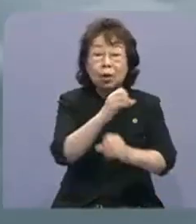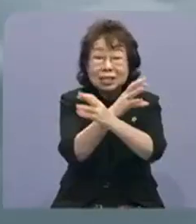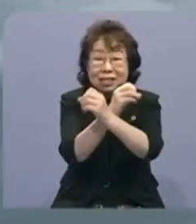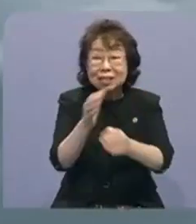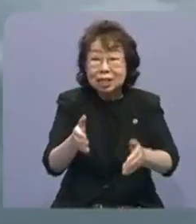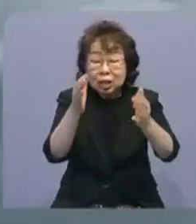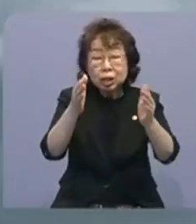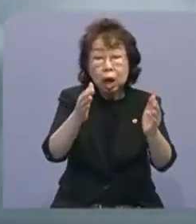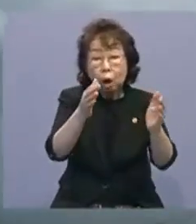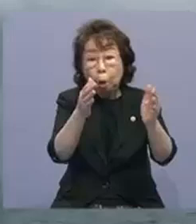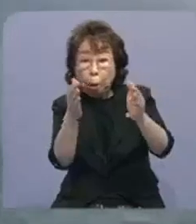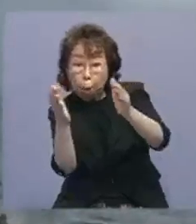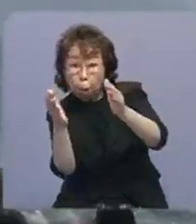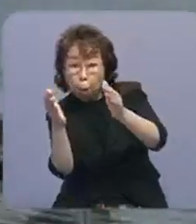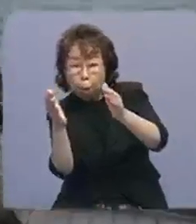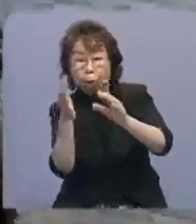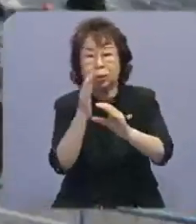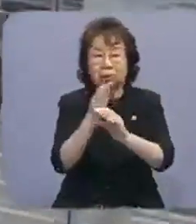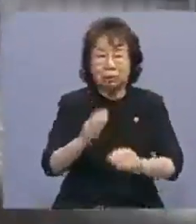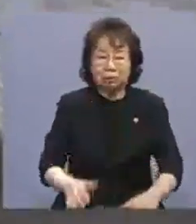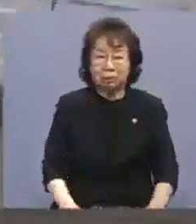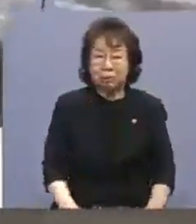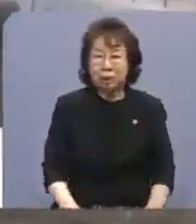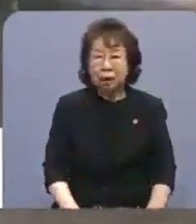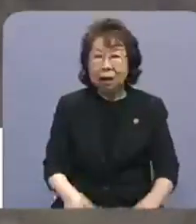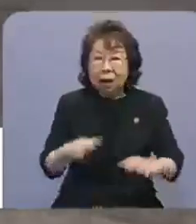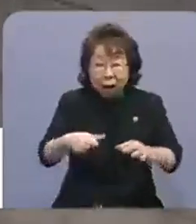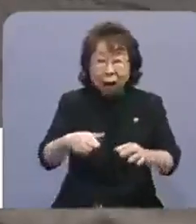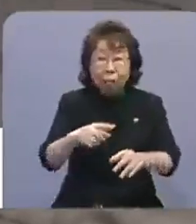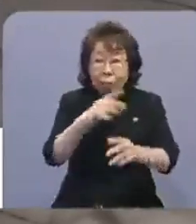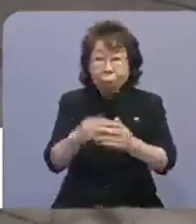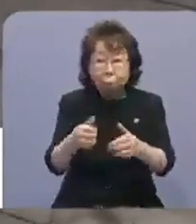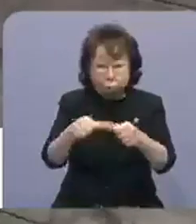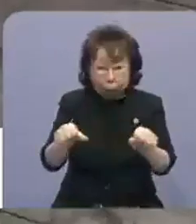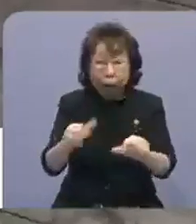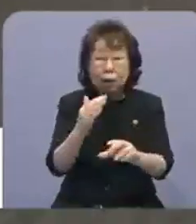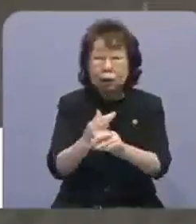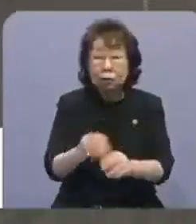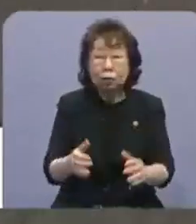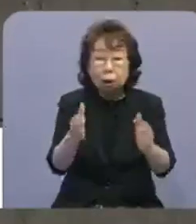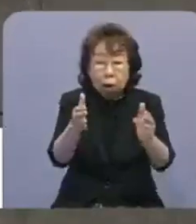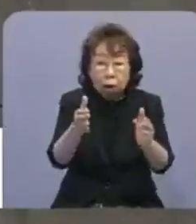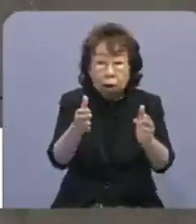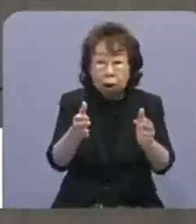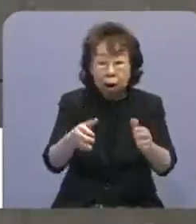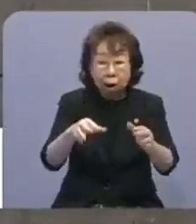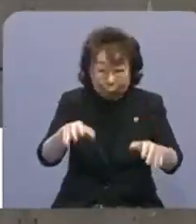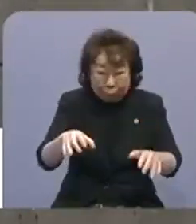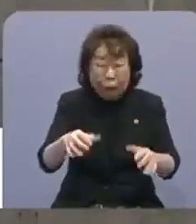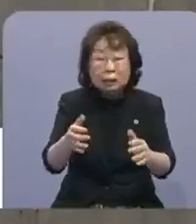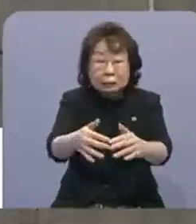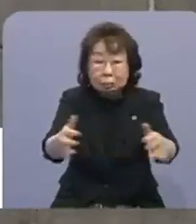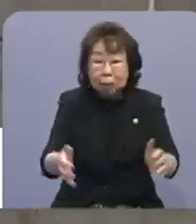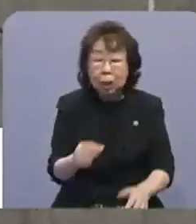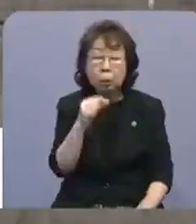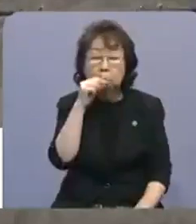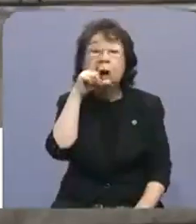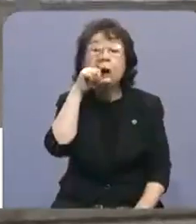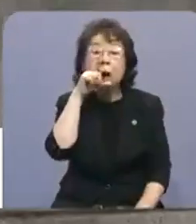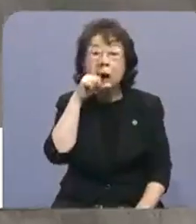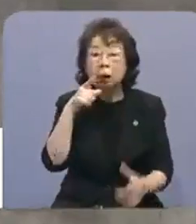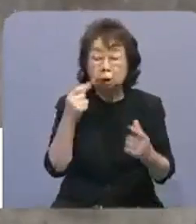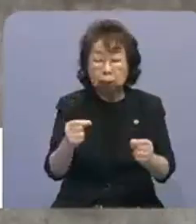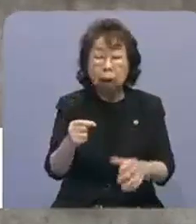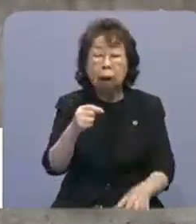바닷가 쪽으로 심하게 기울어져 있습니다. 난간 손잡이는 끊어져 있고 등대가 서 있는 방파제는 뚝 부러진 것처럼